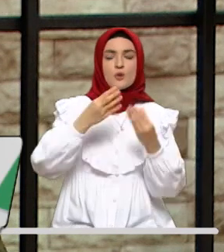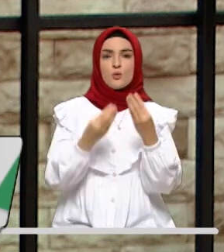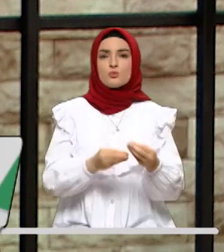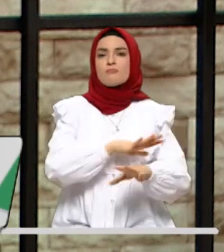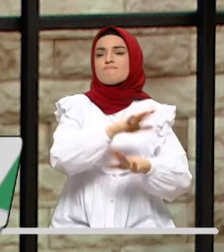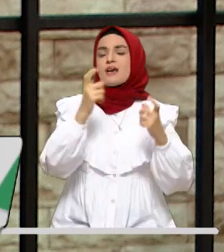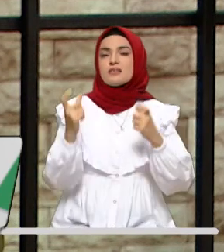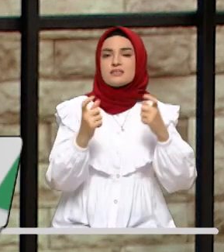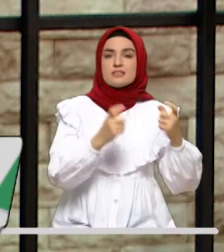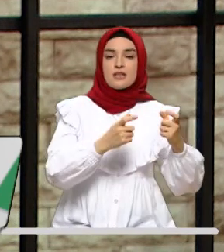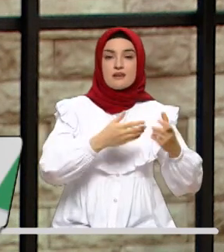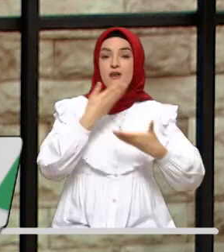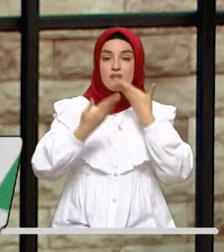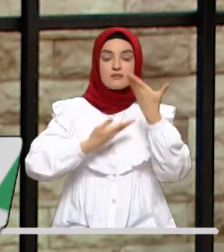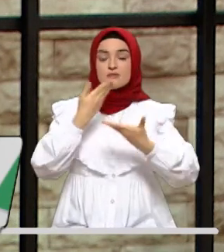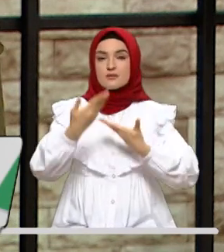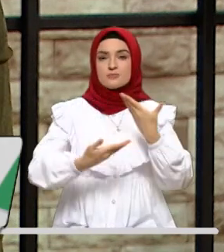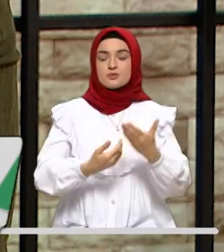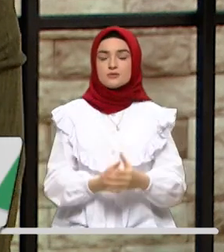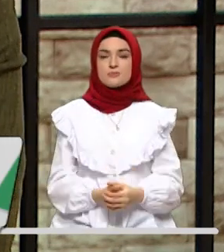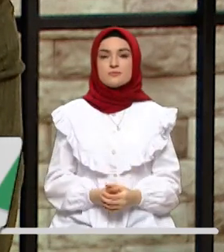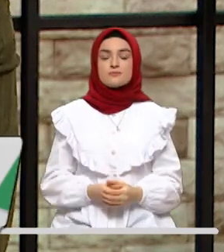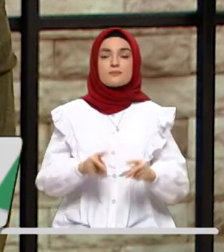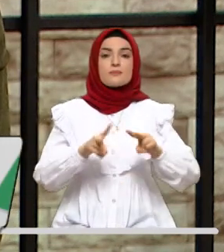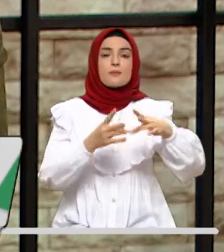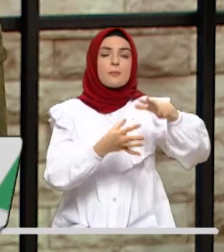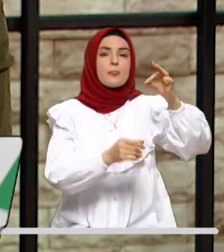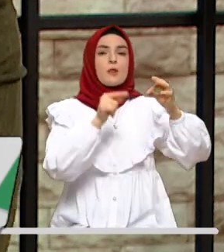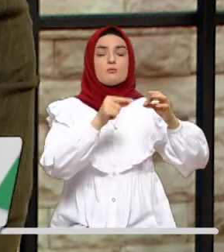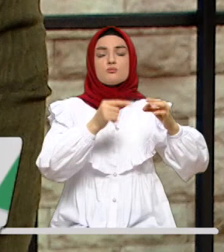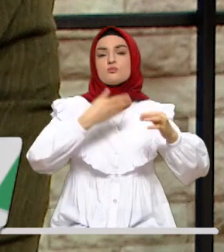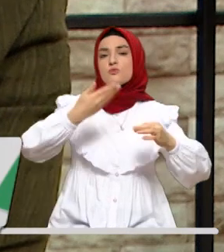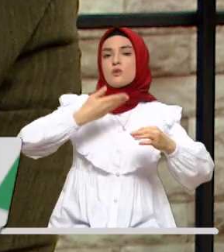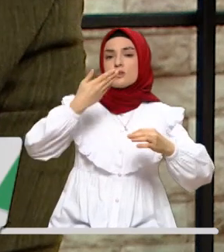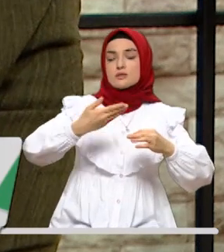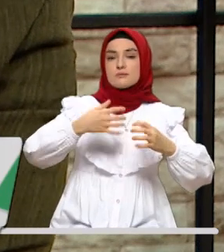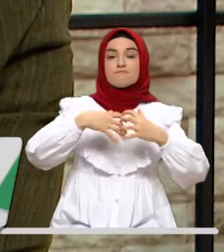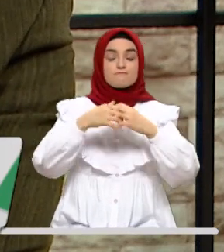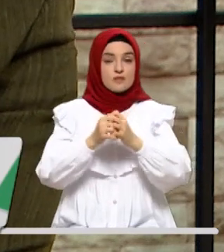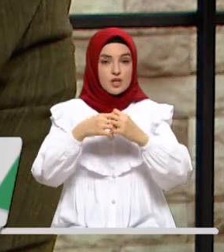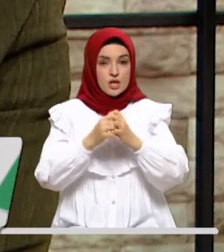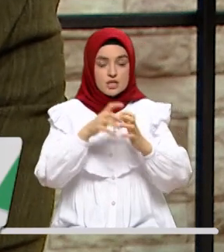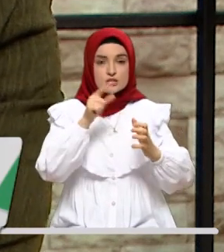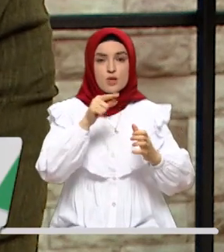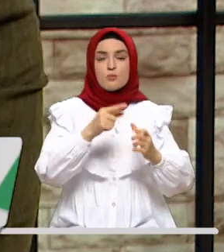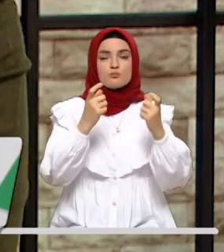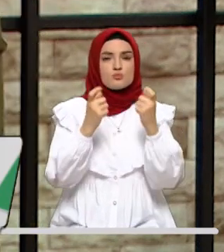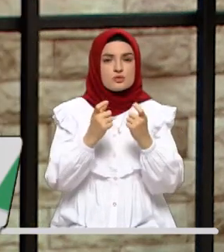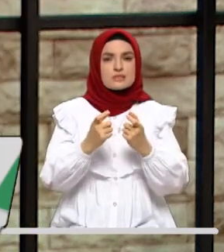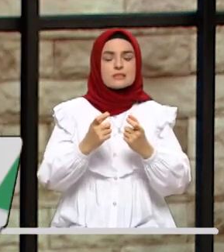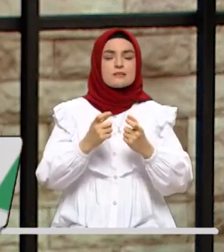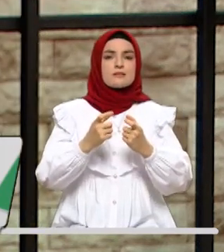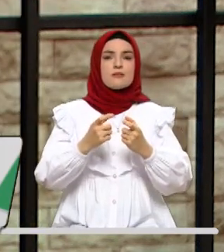her yerde vaazlarında belirtmiş ve Mehmet Akif'in bu vaazları, özellikle Kastamonu Nasrullah Paşa Camisi'ndeki